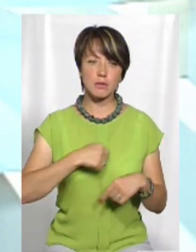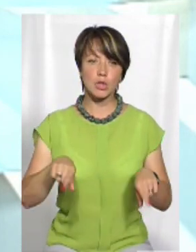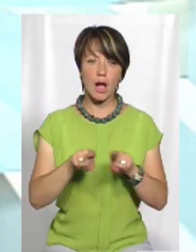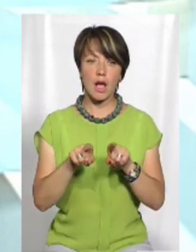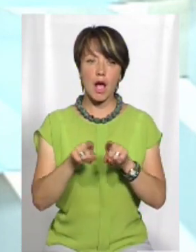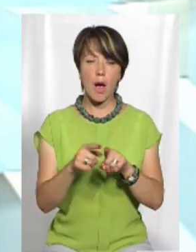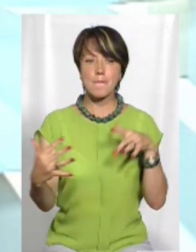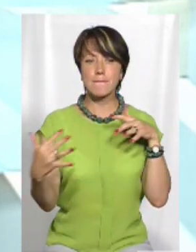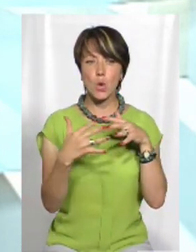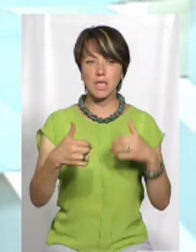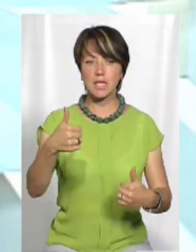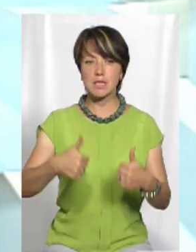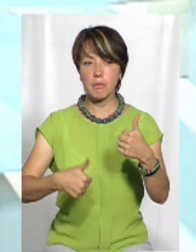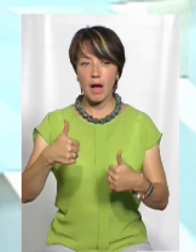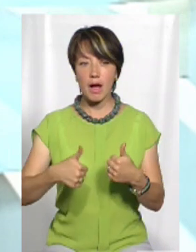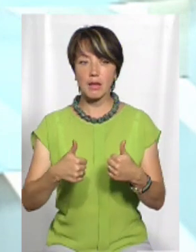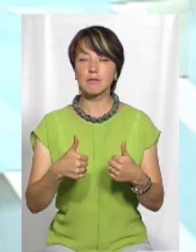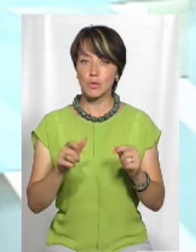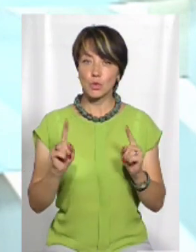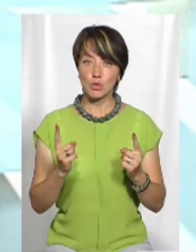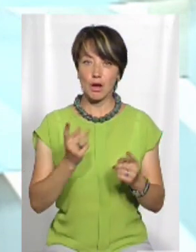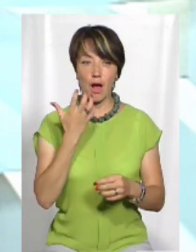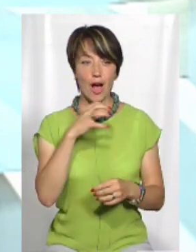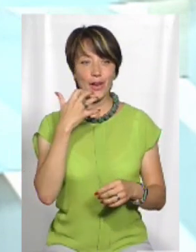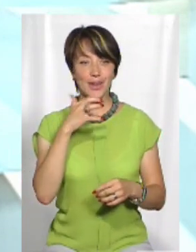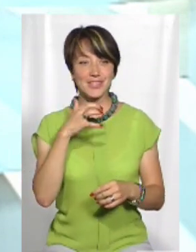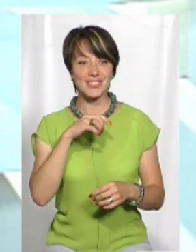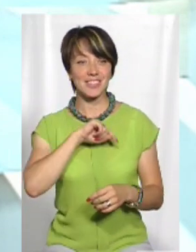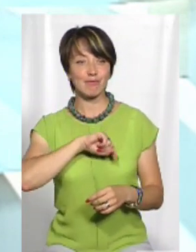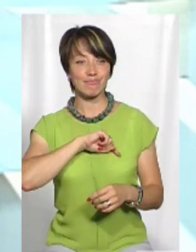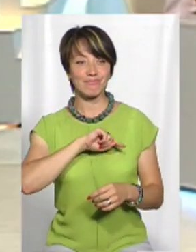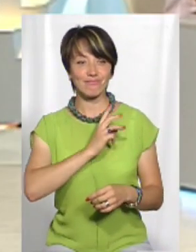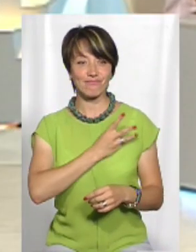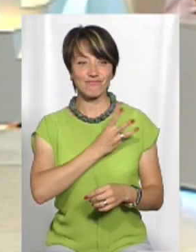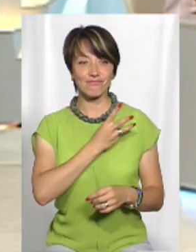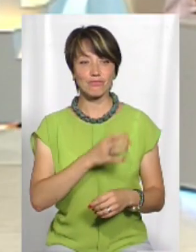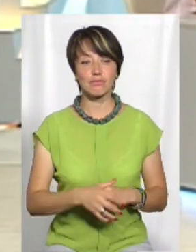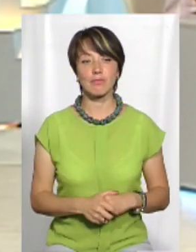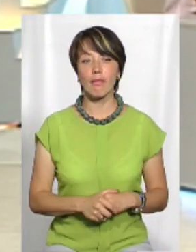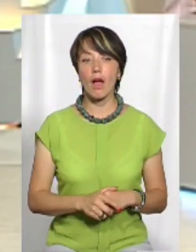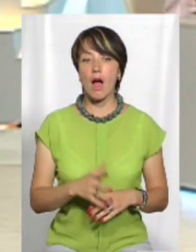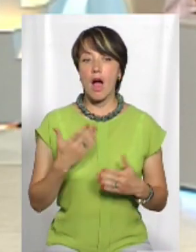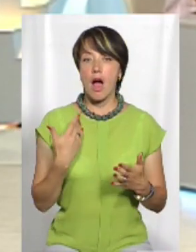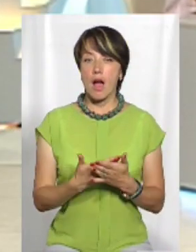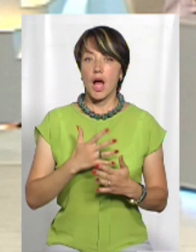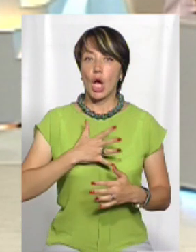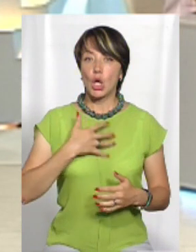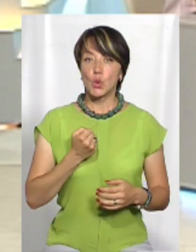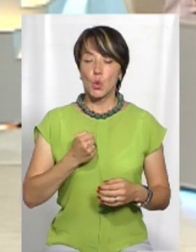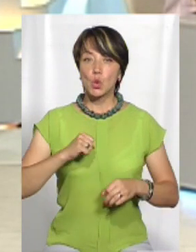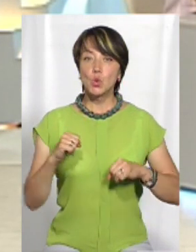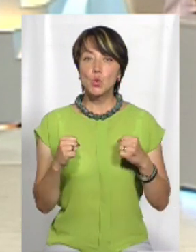таких поєдинках, при змаганнях таких, ну дуже таких гарячих, скажімо так, але дух ось цієї